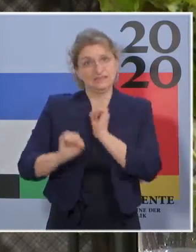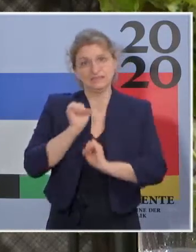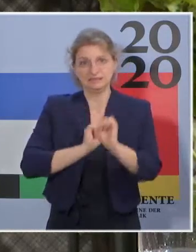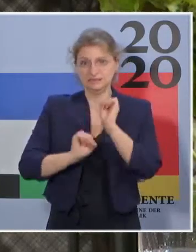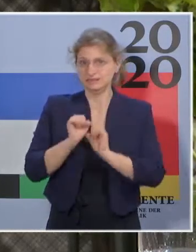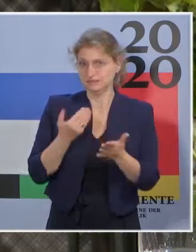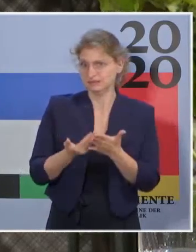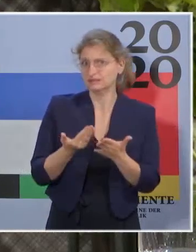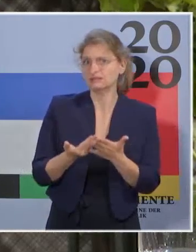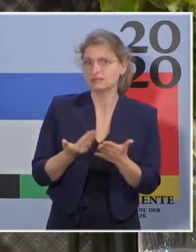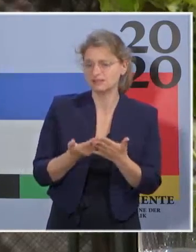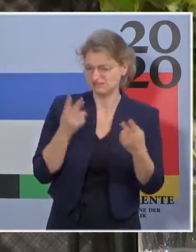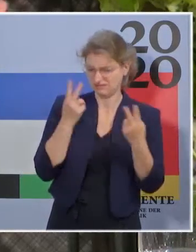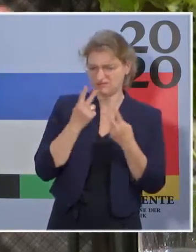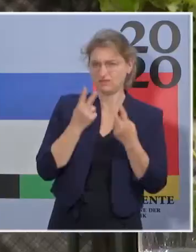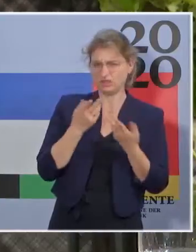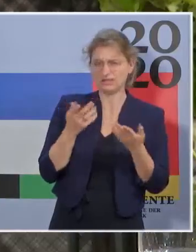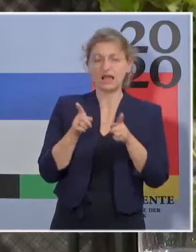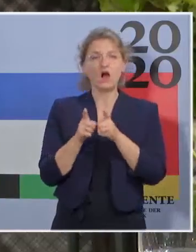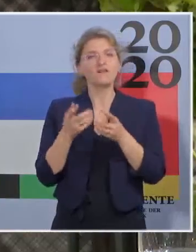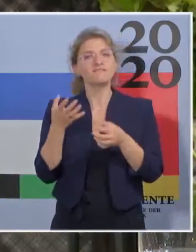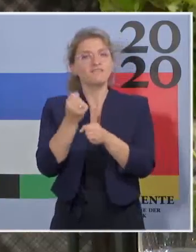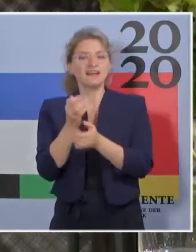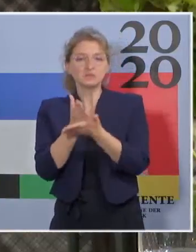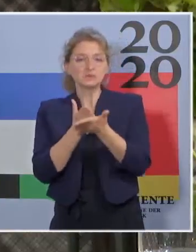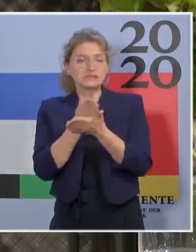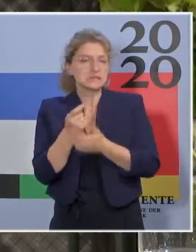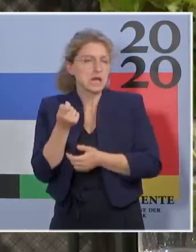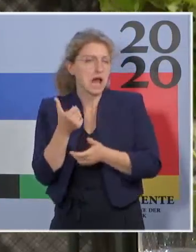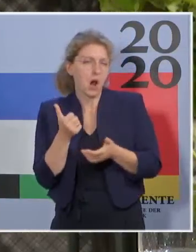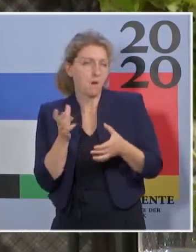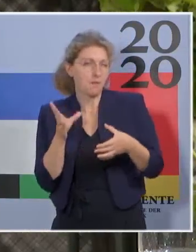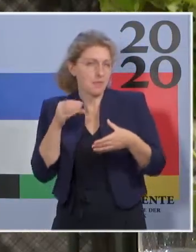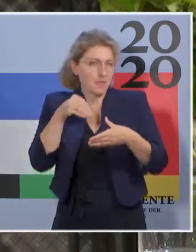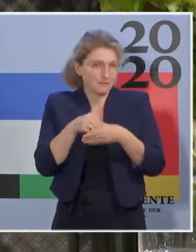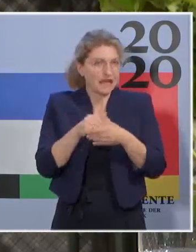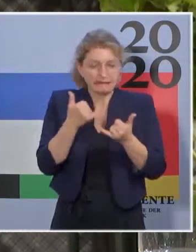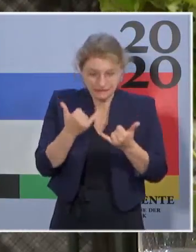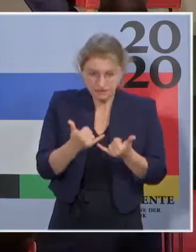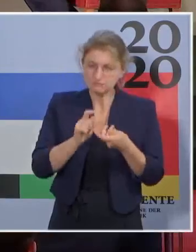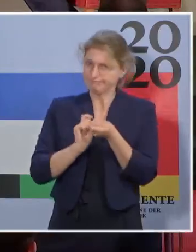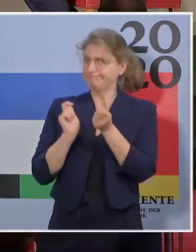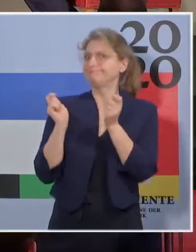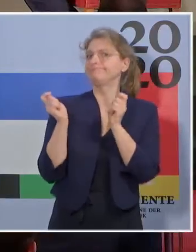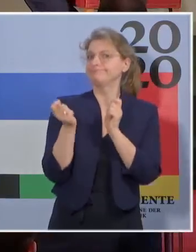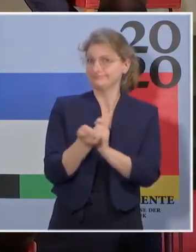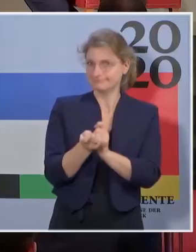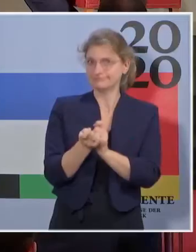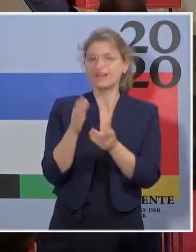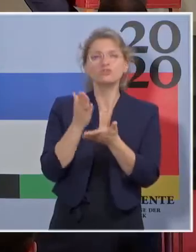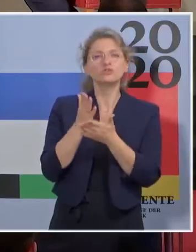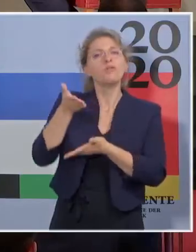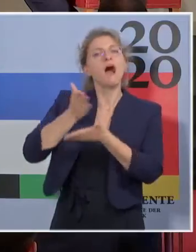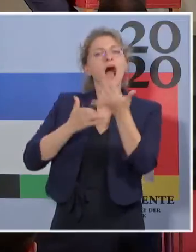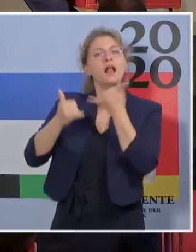rasch gehandelt werden musste. Es war der Verfassungsdienst ja kaum eingebunden. Das ist, glaube ich, in der Zwischenzeit hat sich verbessert. Jetzt leben wir schon ein halbes